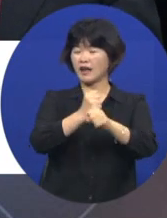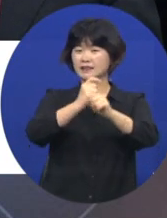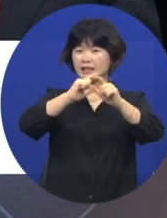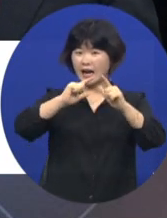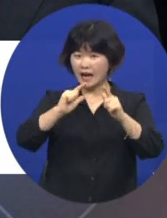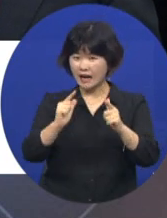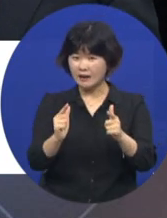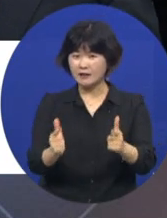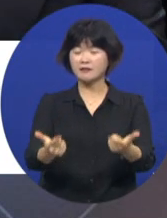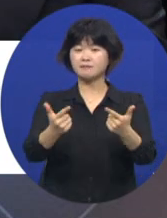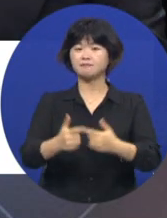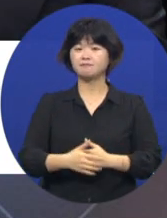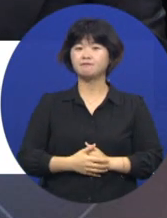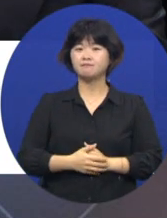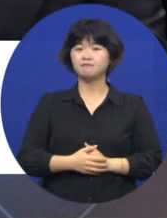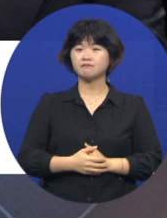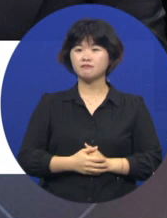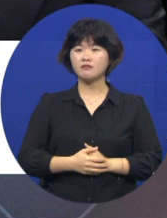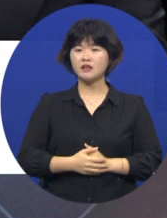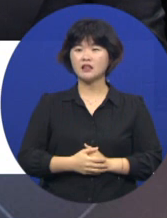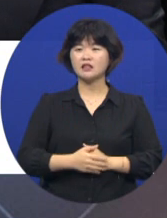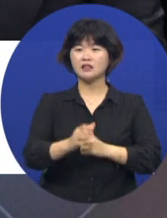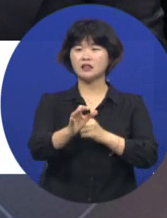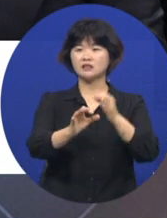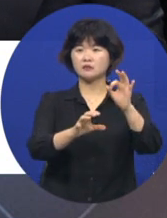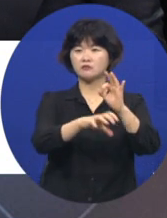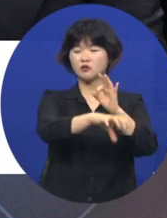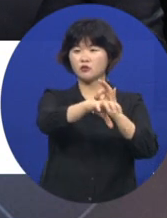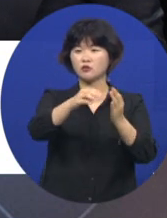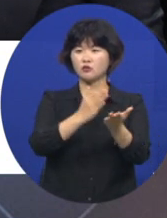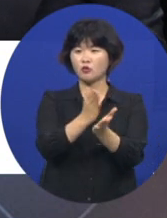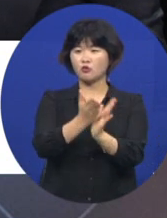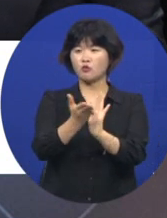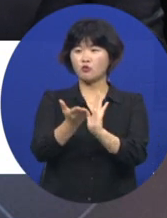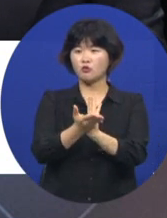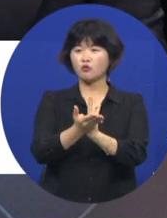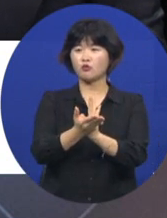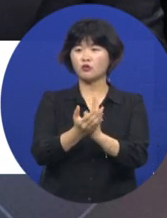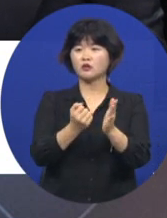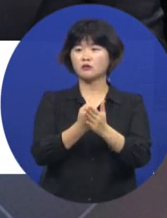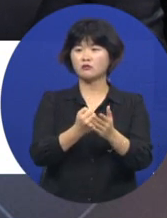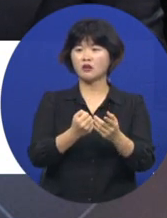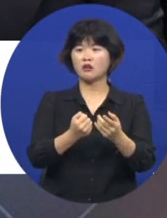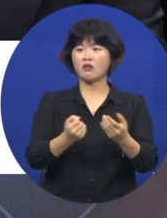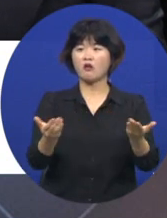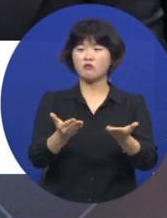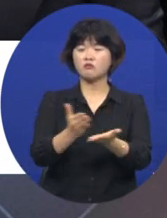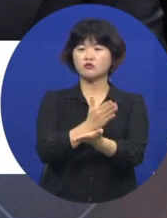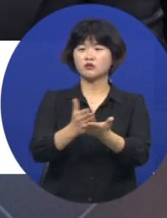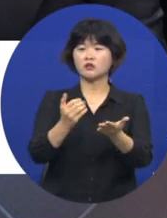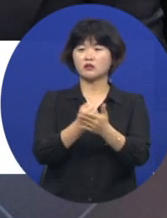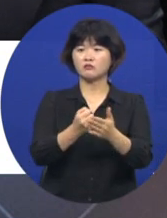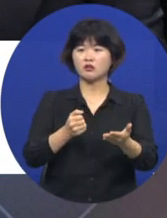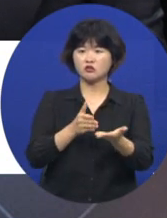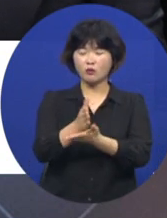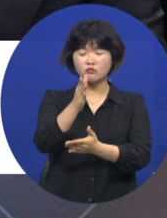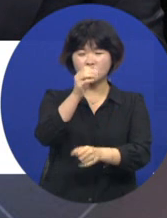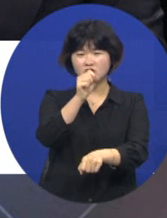하지 않도록 하겠습니다. 약 10여 개의 다양한 부처에서 다루고 있어서 업무 분산으로 인한